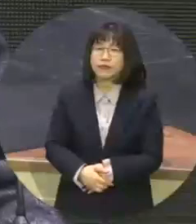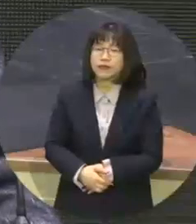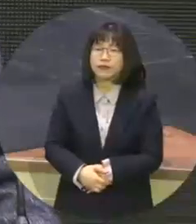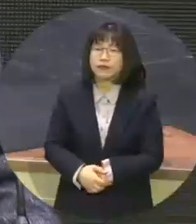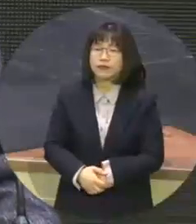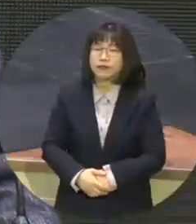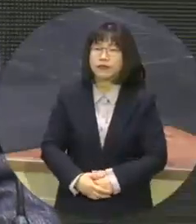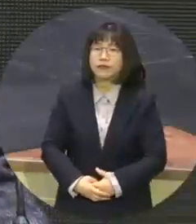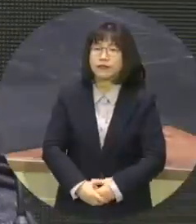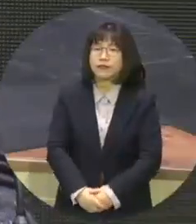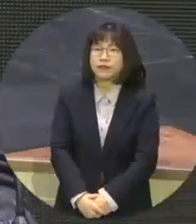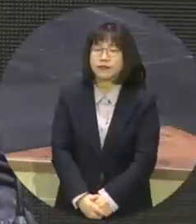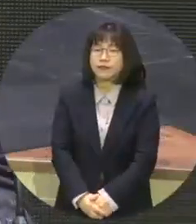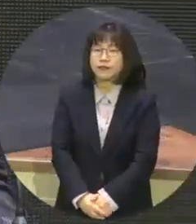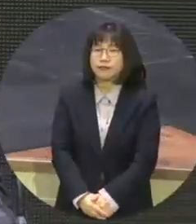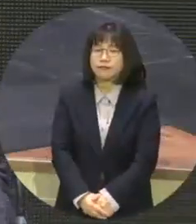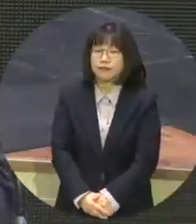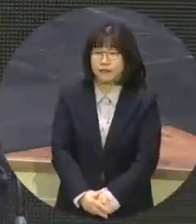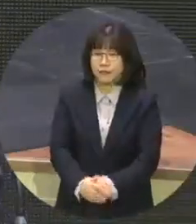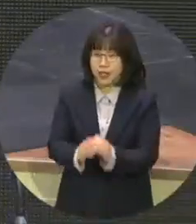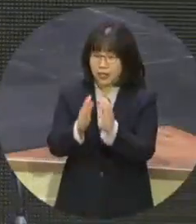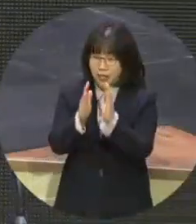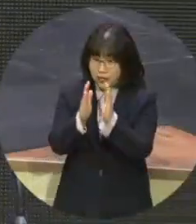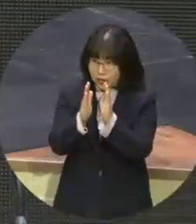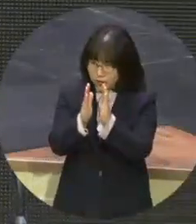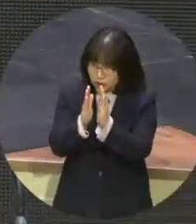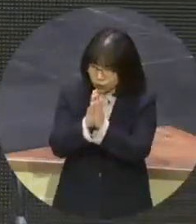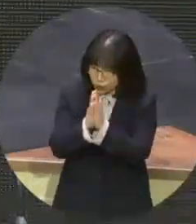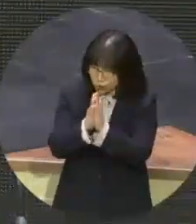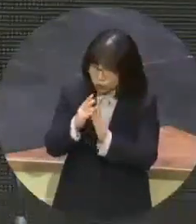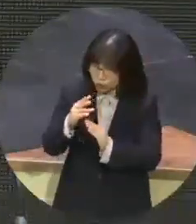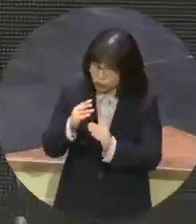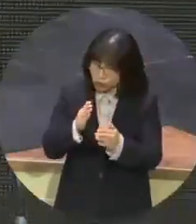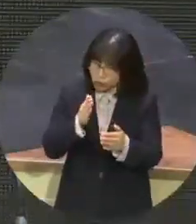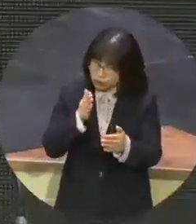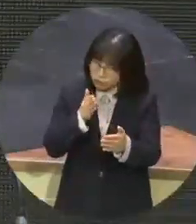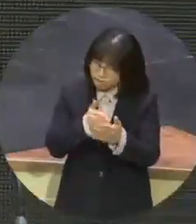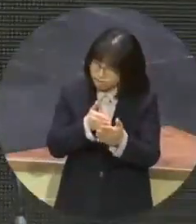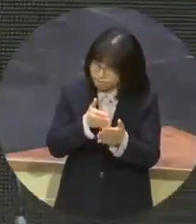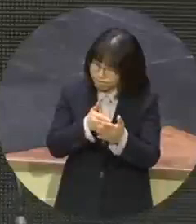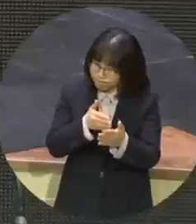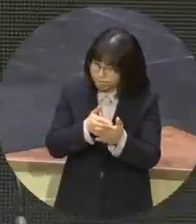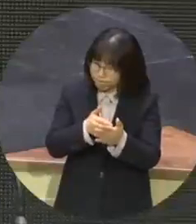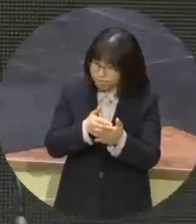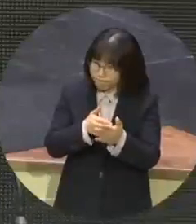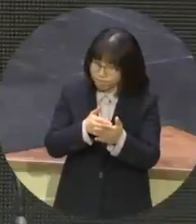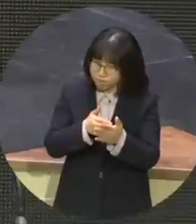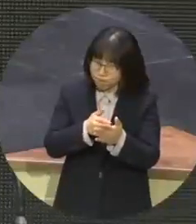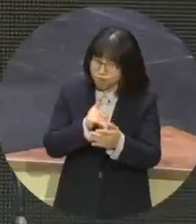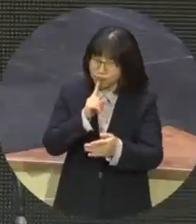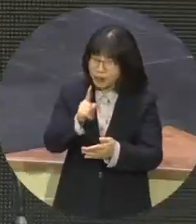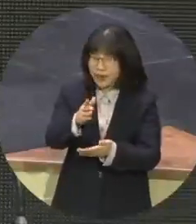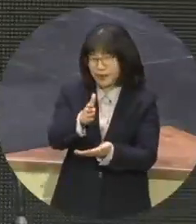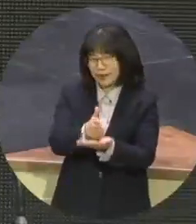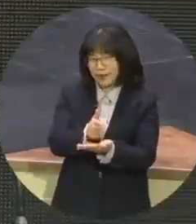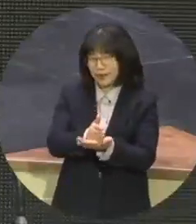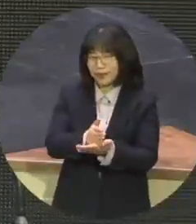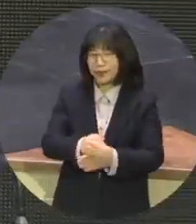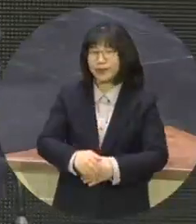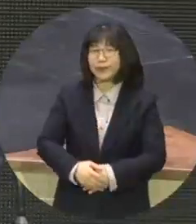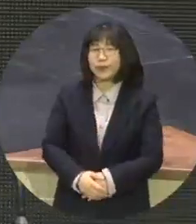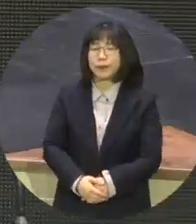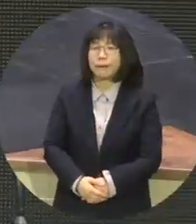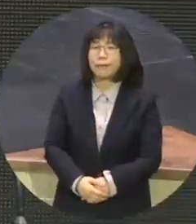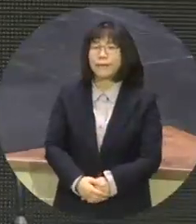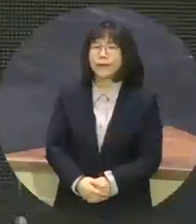그러니까요. 이 기도라고 기도해도 응답 못 받는다. 기도해도 소용없더라. 그런 말 하면 안 돼요.